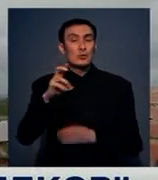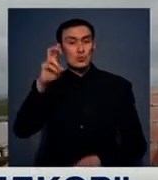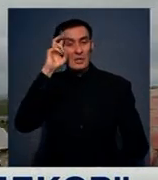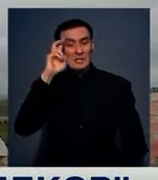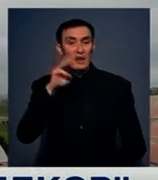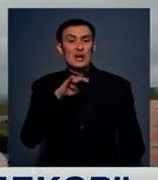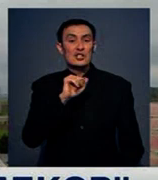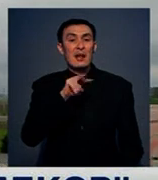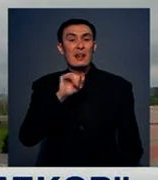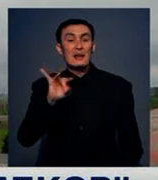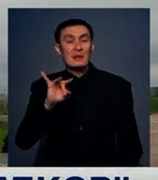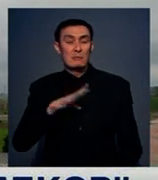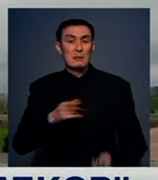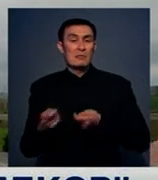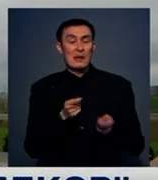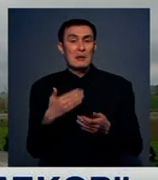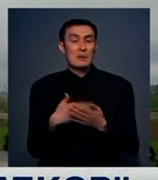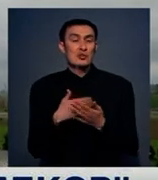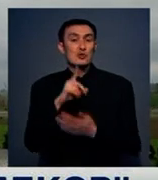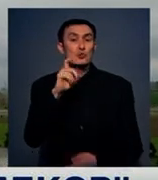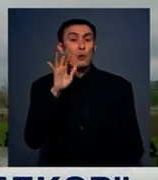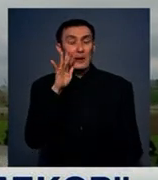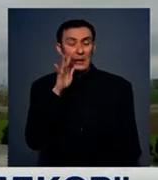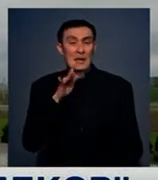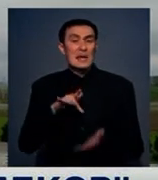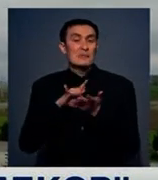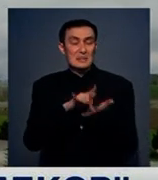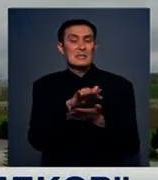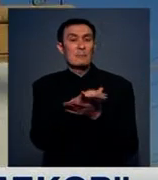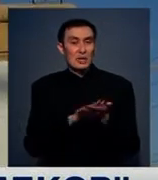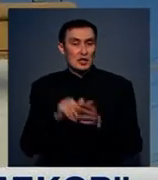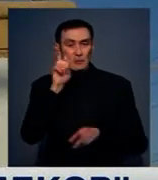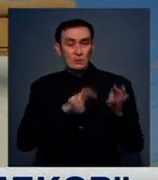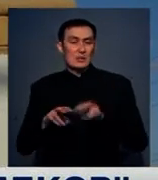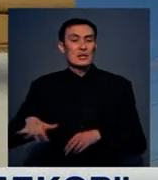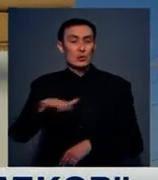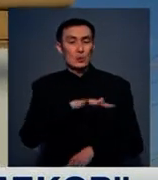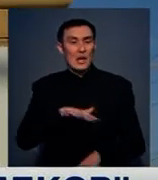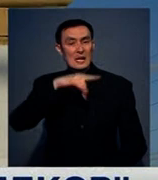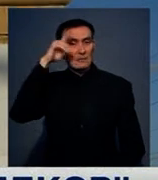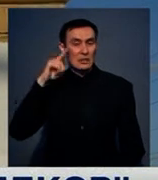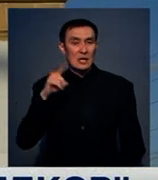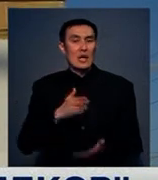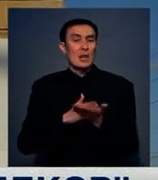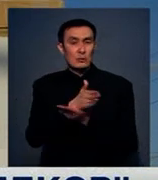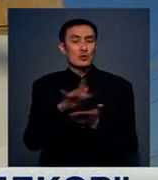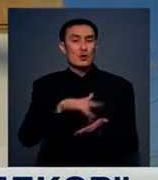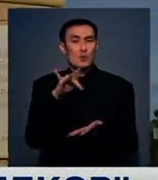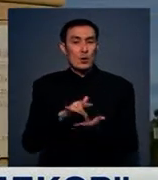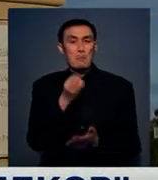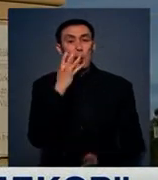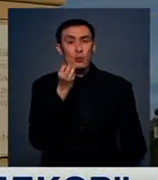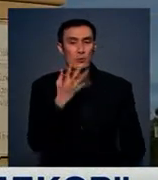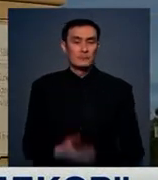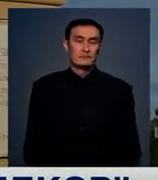государство Жалаиров. Они правили им почти век. Экспедиция продолжает свое шествие по Азербайджану на пути Баку. Марк Брюшко,